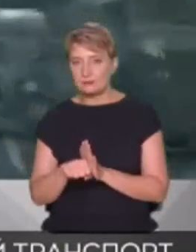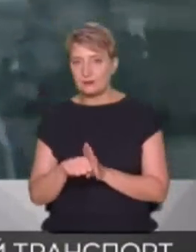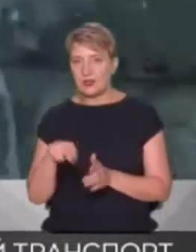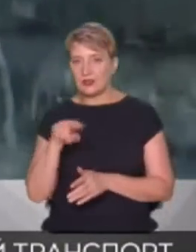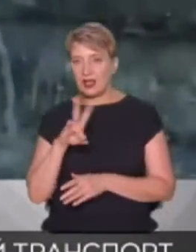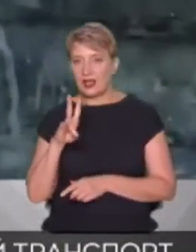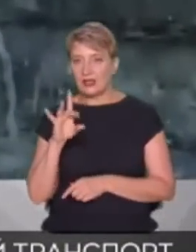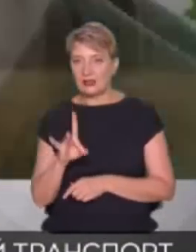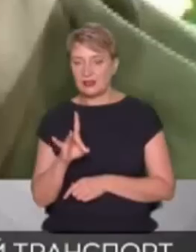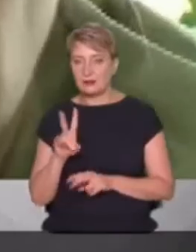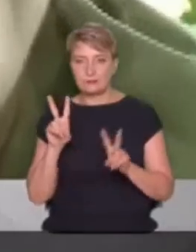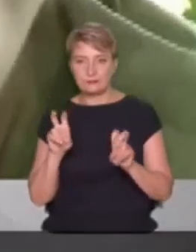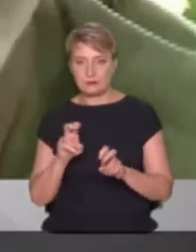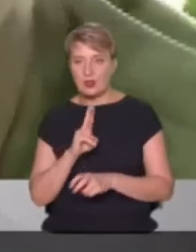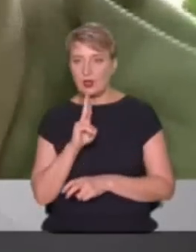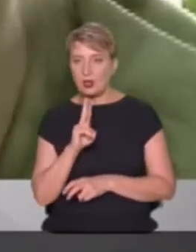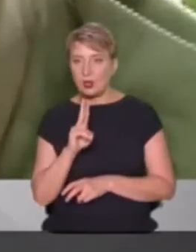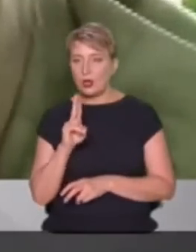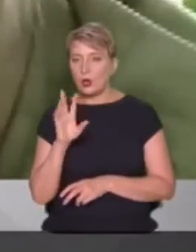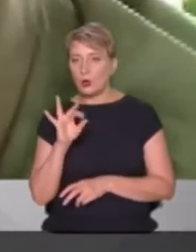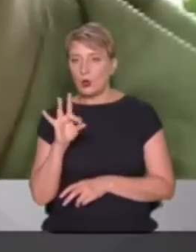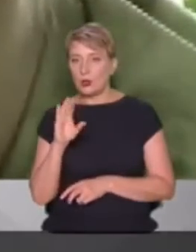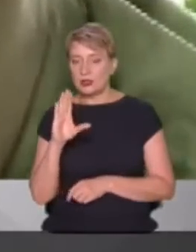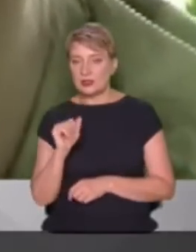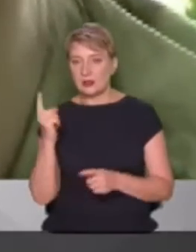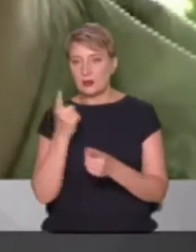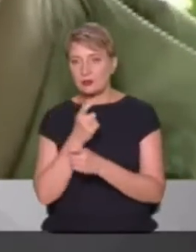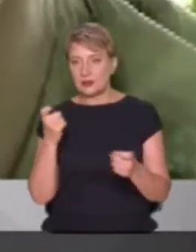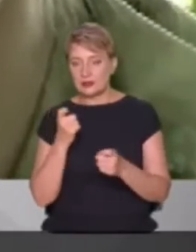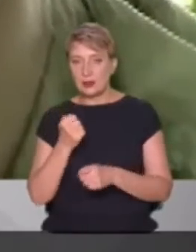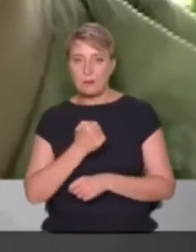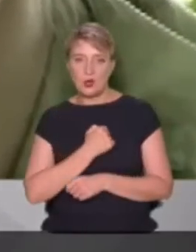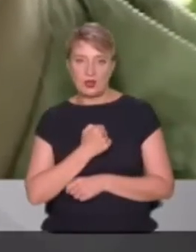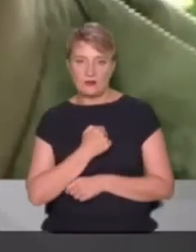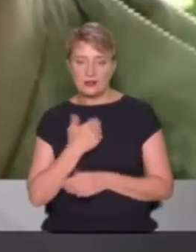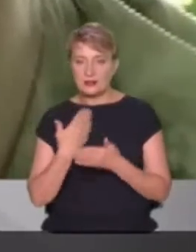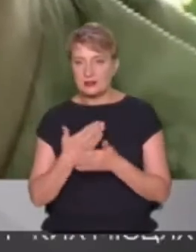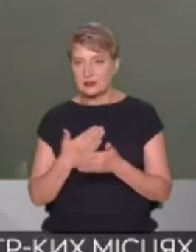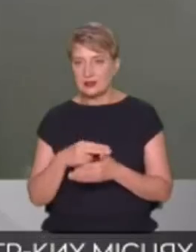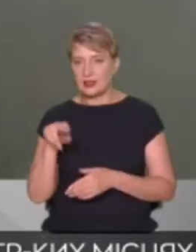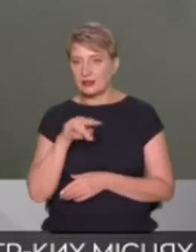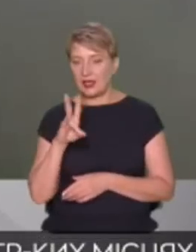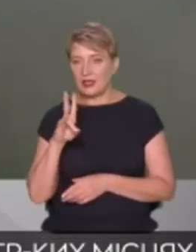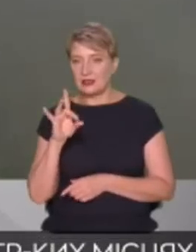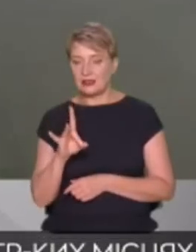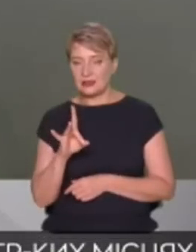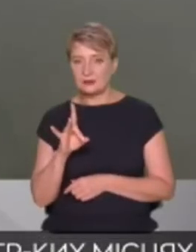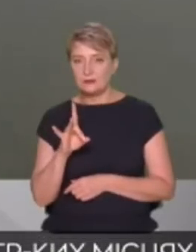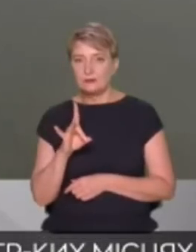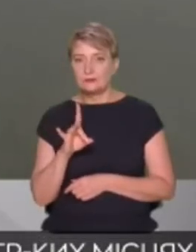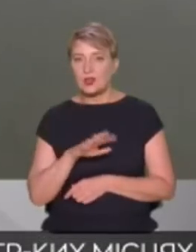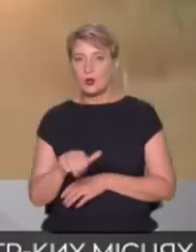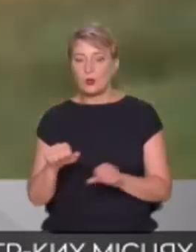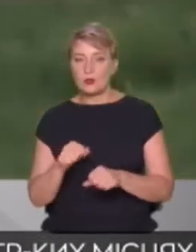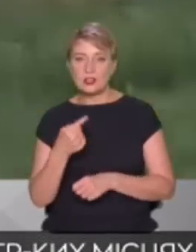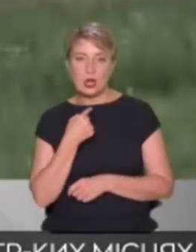качуру під позивним корсам проїзнищення повідомляють підконтрольні бойовикам так званої ДНР медіа а також гауляйте окупованої